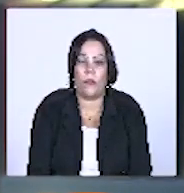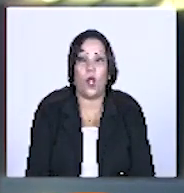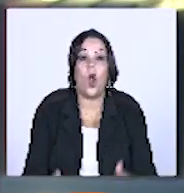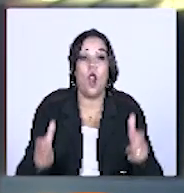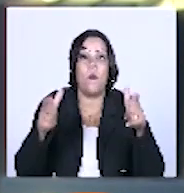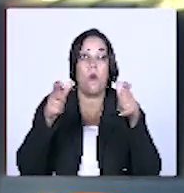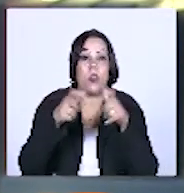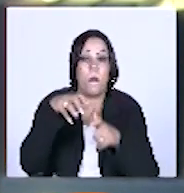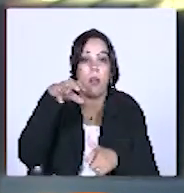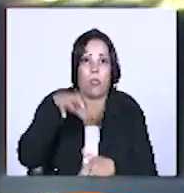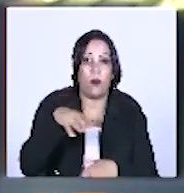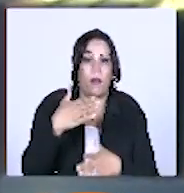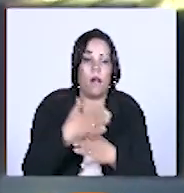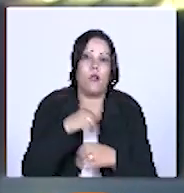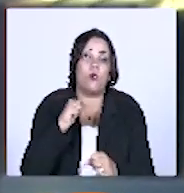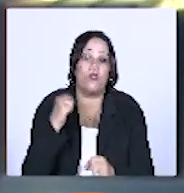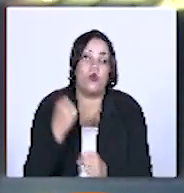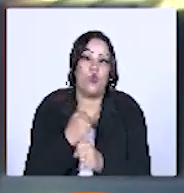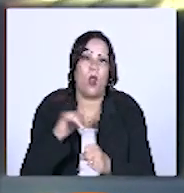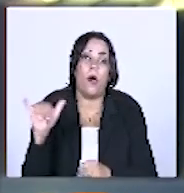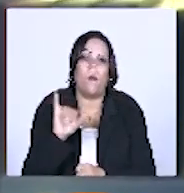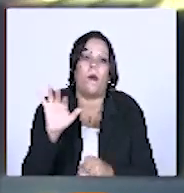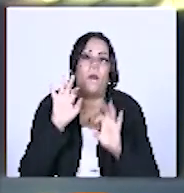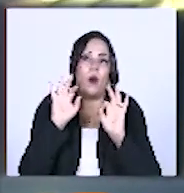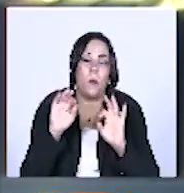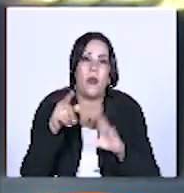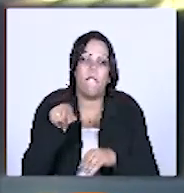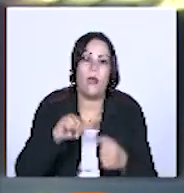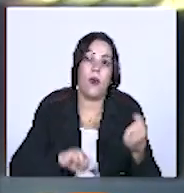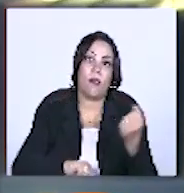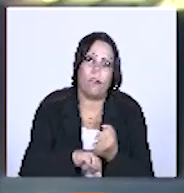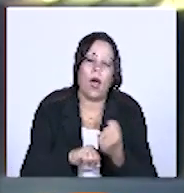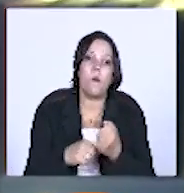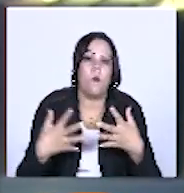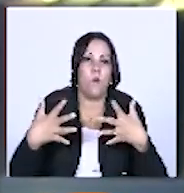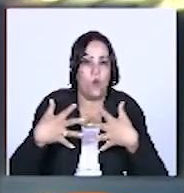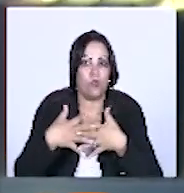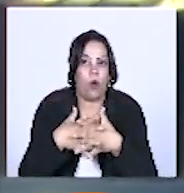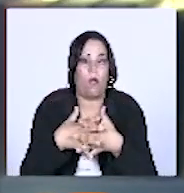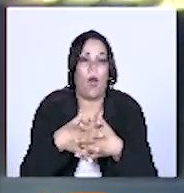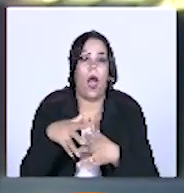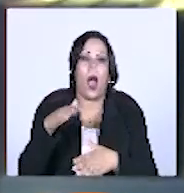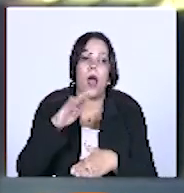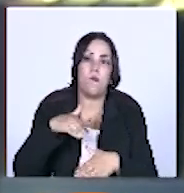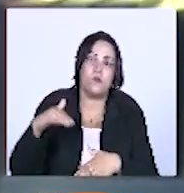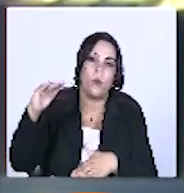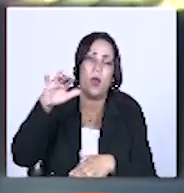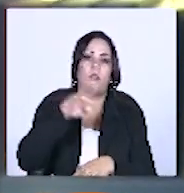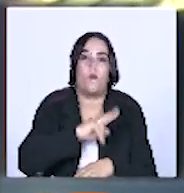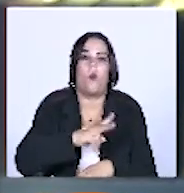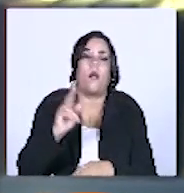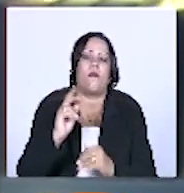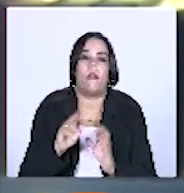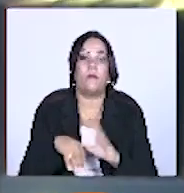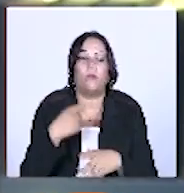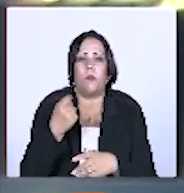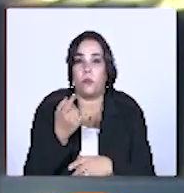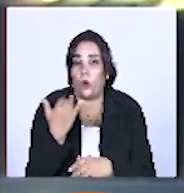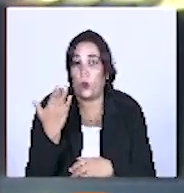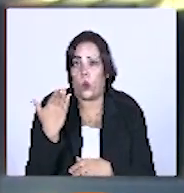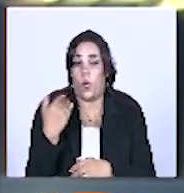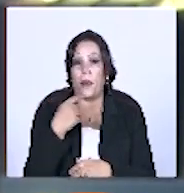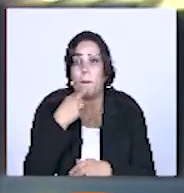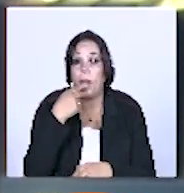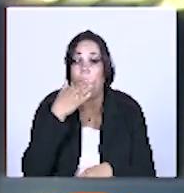المجتمع المدني ليه دور مهم جدا في دعم المشاركه على مستويات مختلفه احنا لسه من شويه كنا